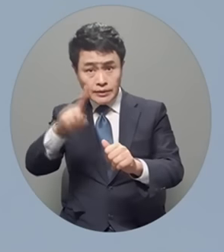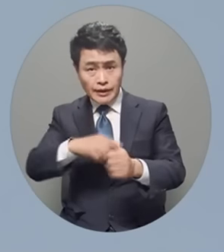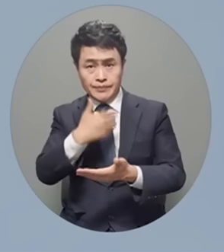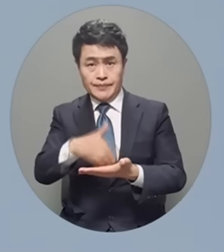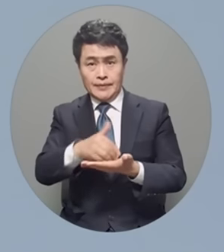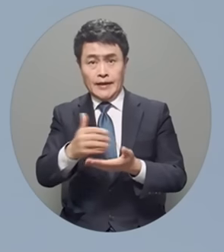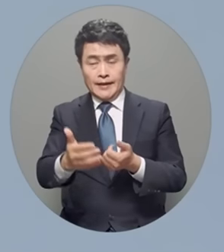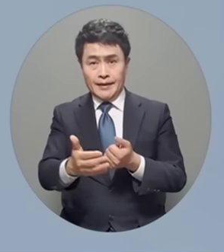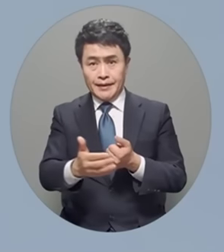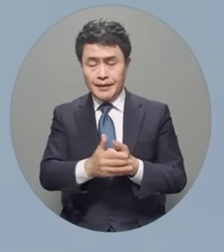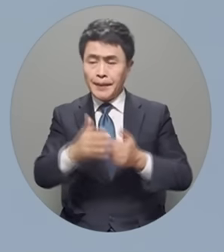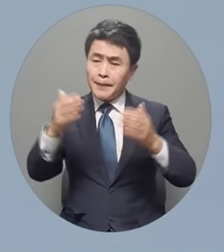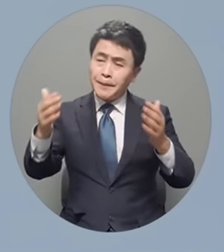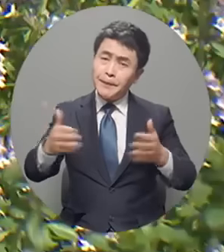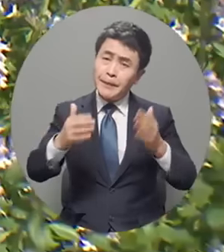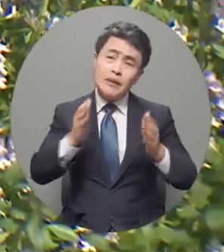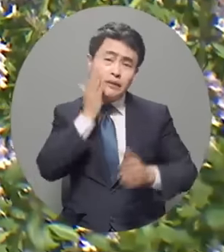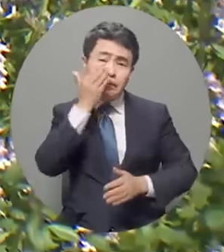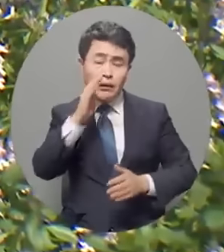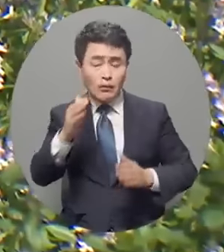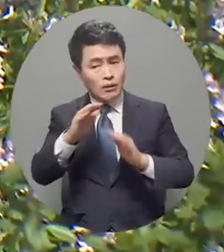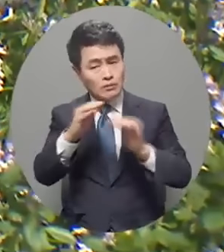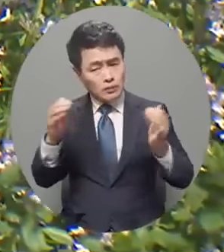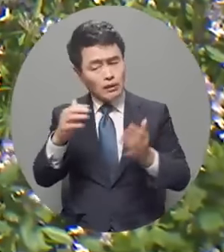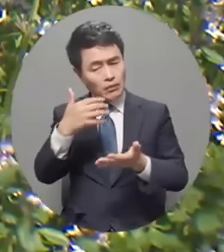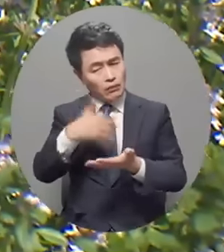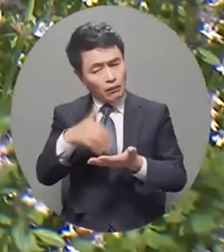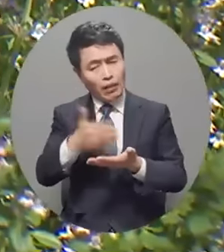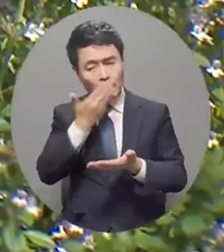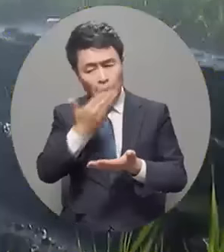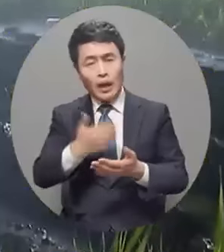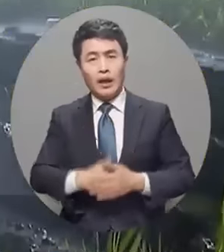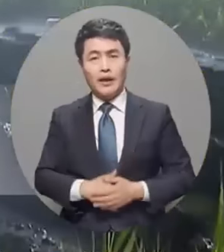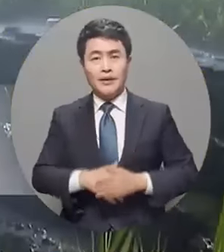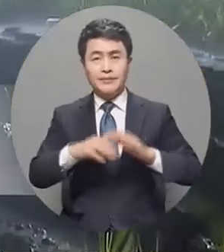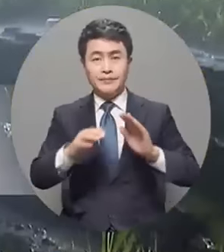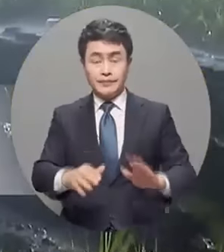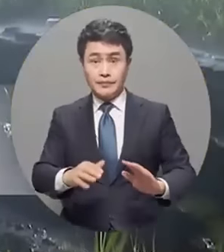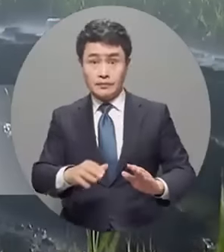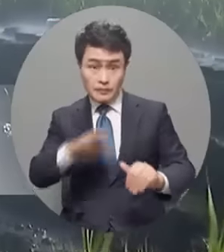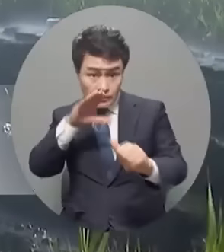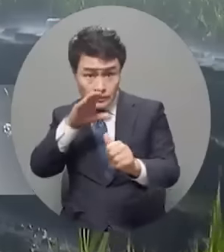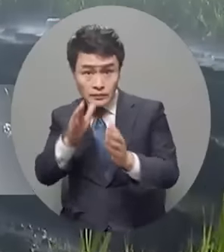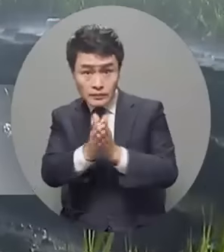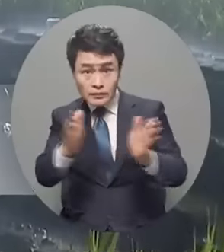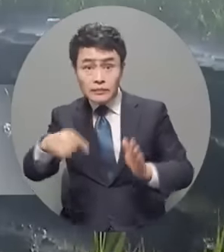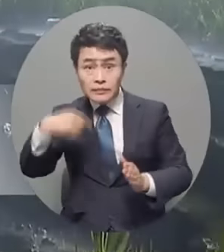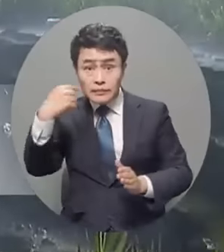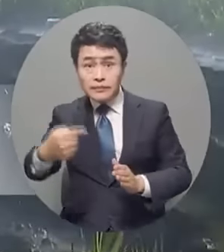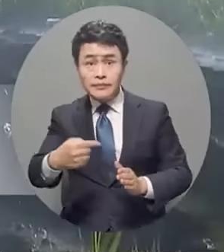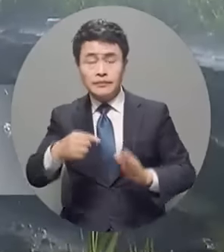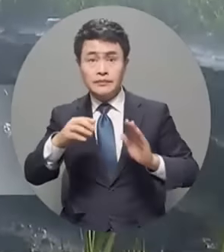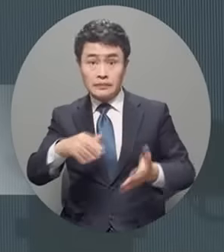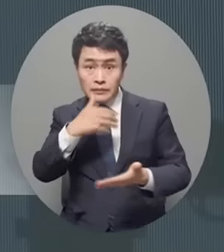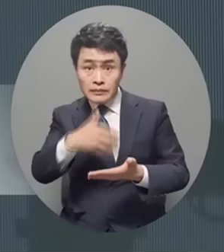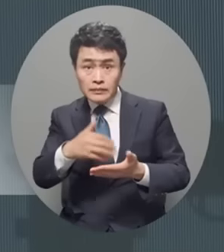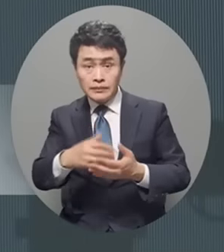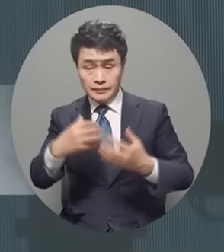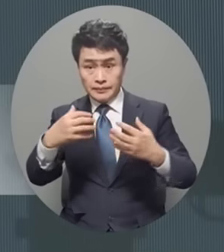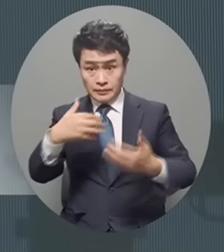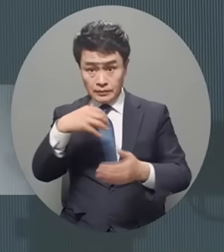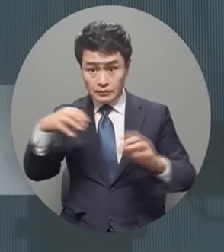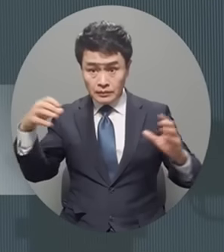집계되는데 바람에 날리는 낙엽도 사람으로 셀 수 있다는 겁니다. 그런데 취재가 시작된 다음 날 집계를 했던 방문객